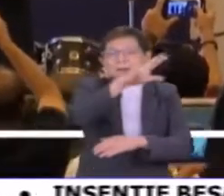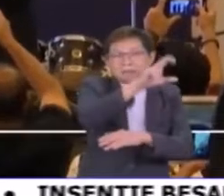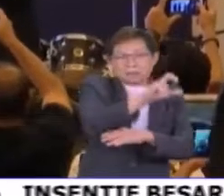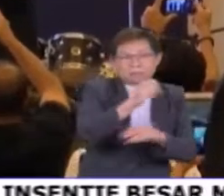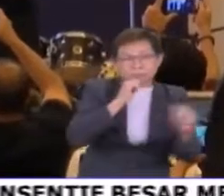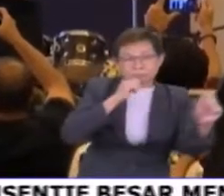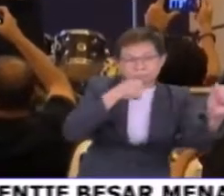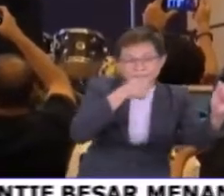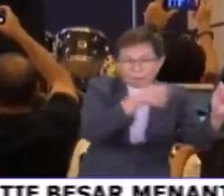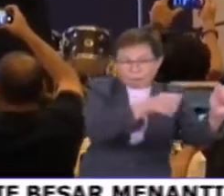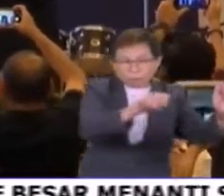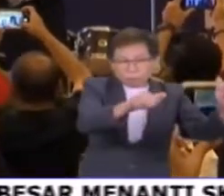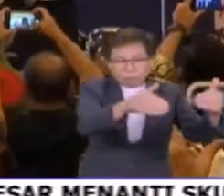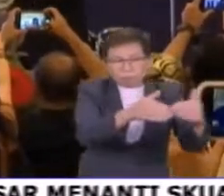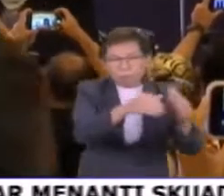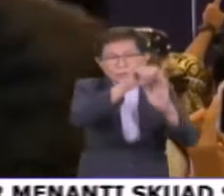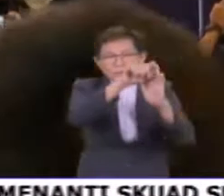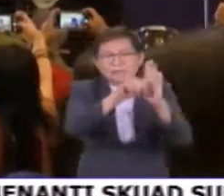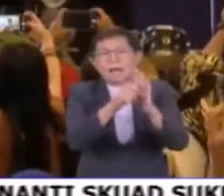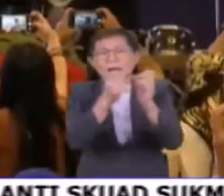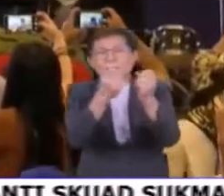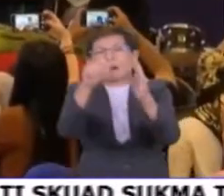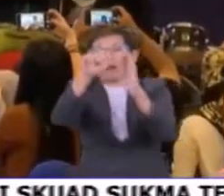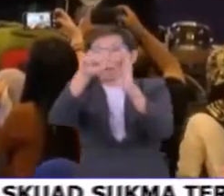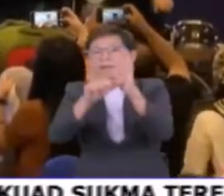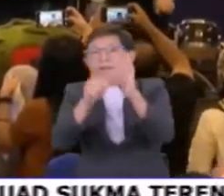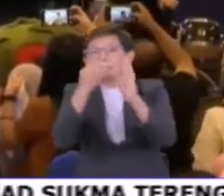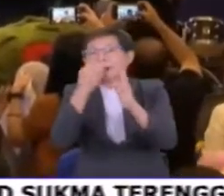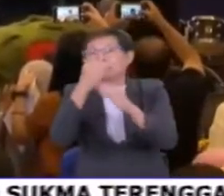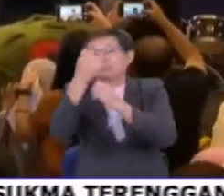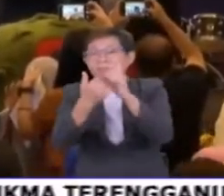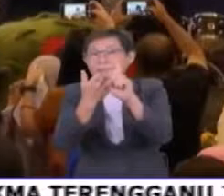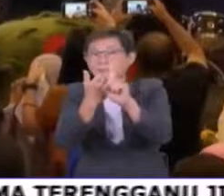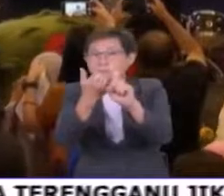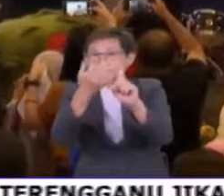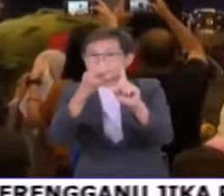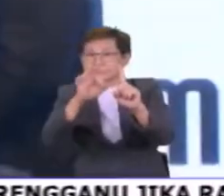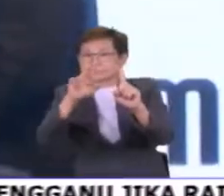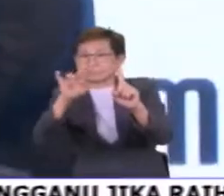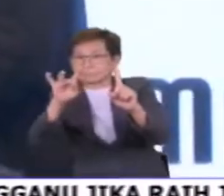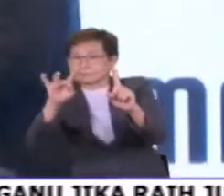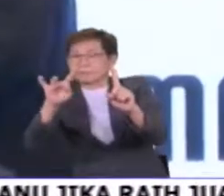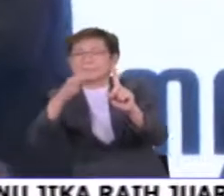daripadanya diarah tutup di bawah Seksyen 11 Akta Makanan 1983.